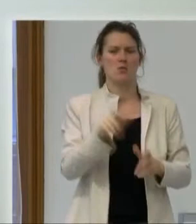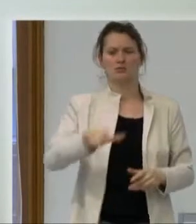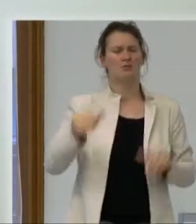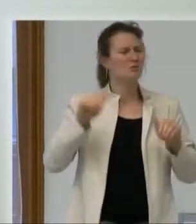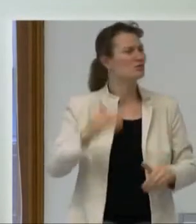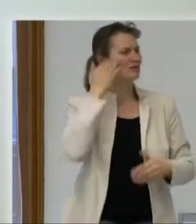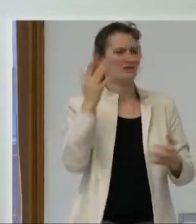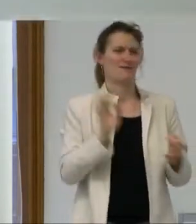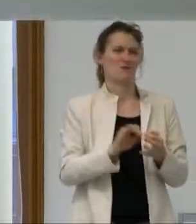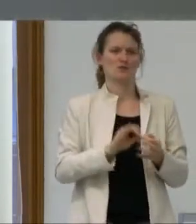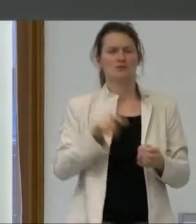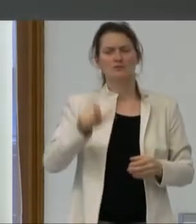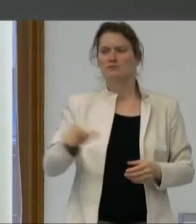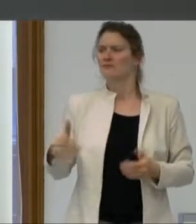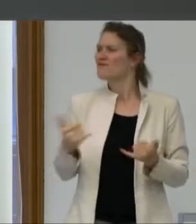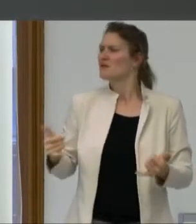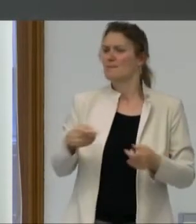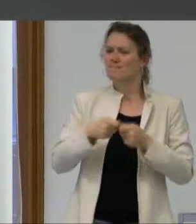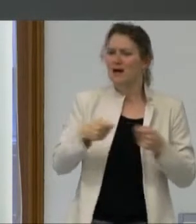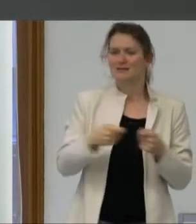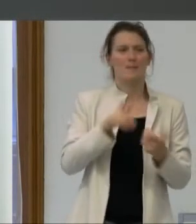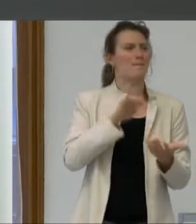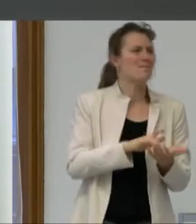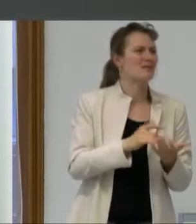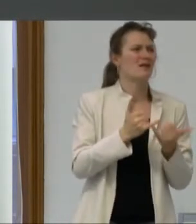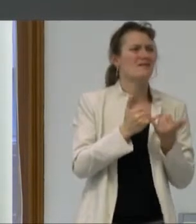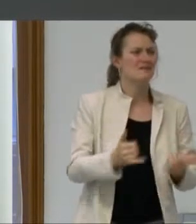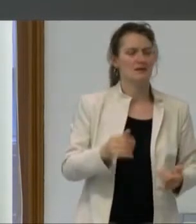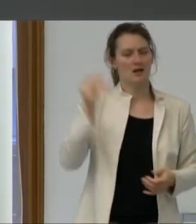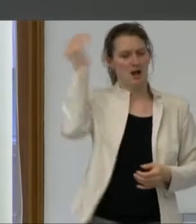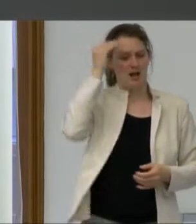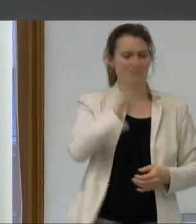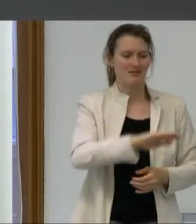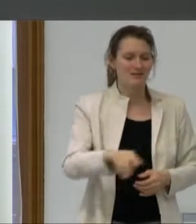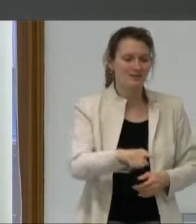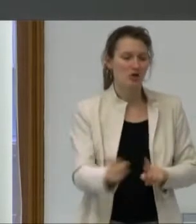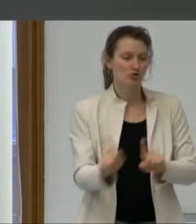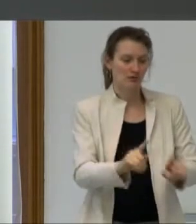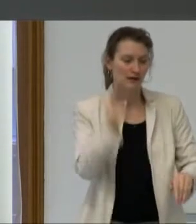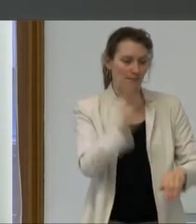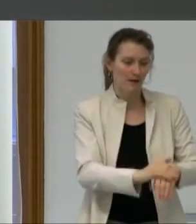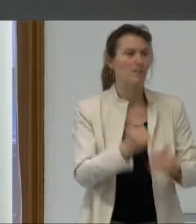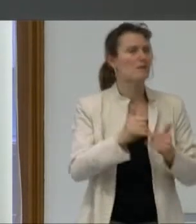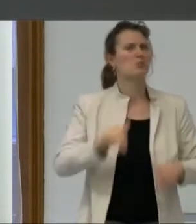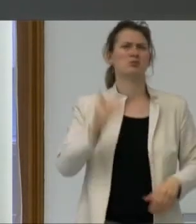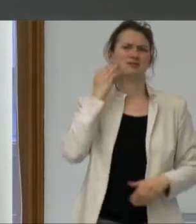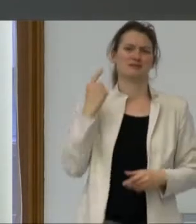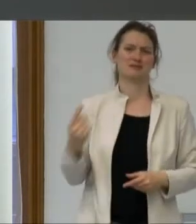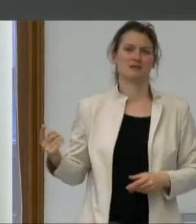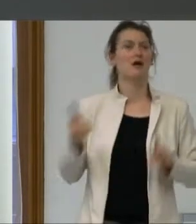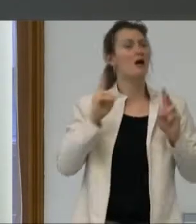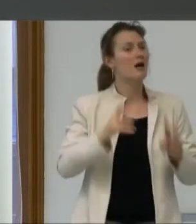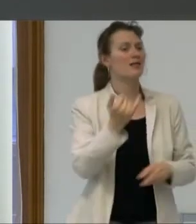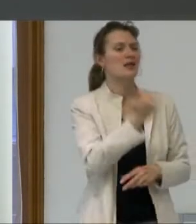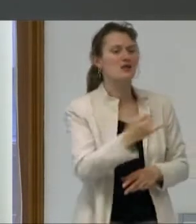das funktioniert, mit welchen Mitteln und Maßnahmen man den Lernstand der Kinder feststellen kann, um sie in einem